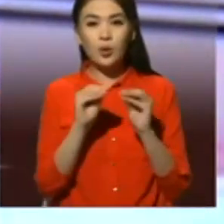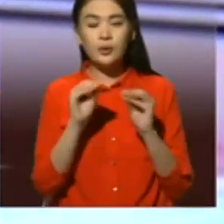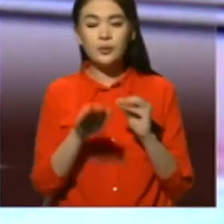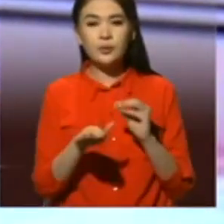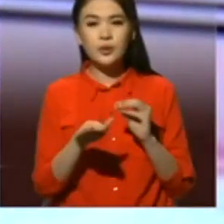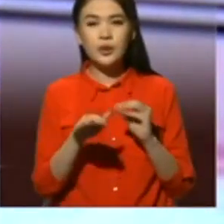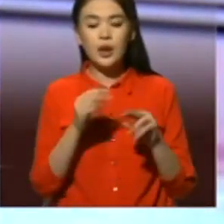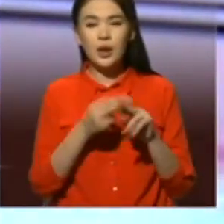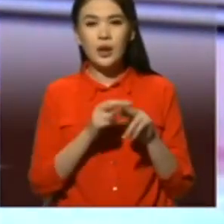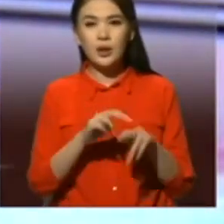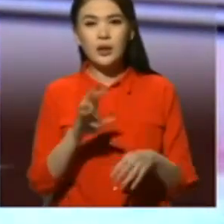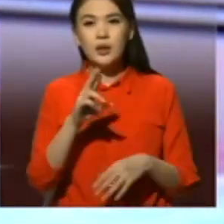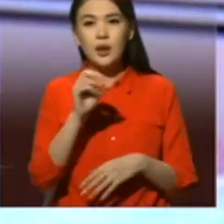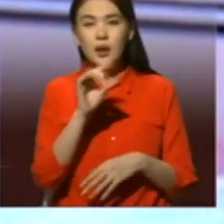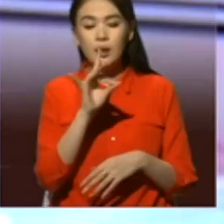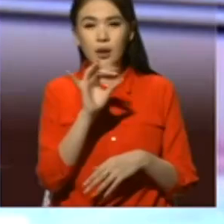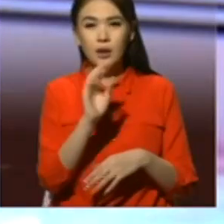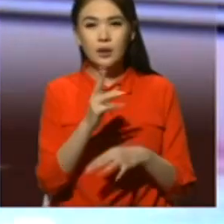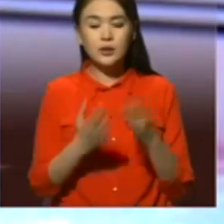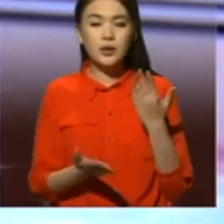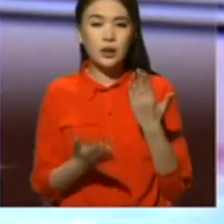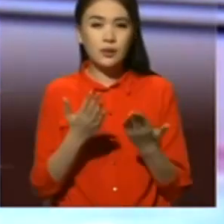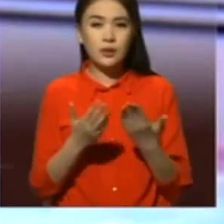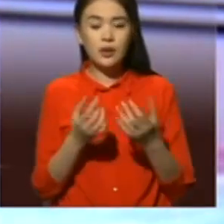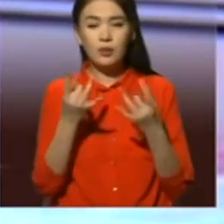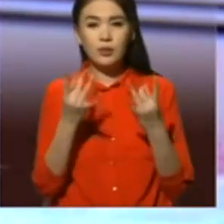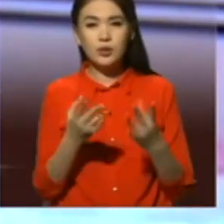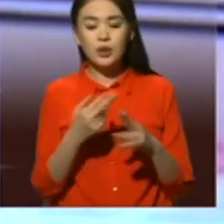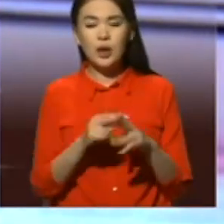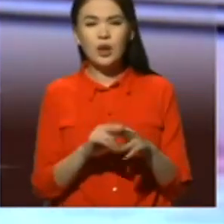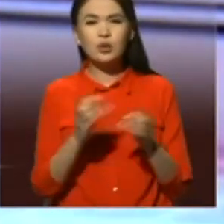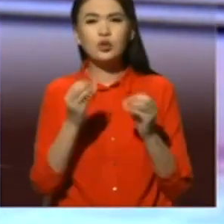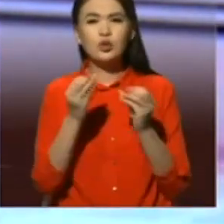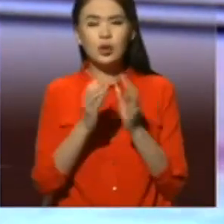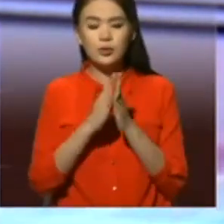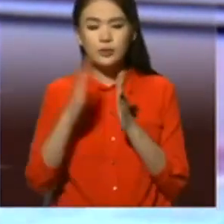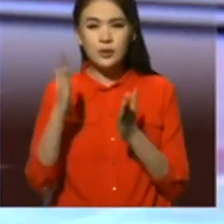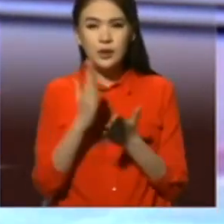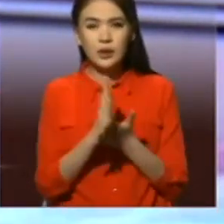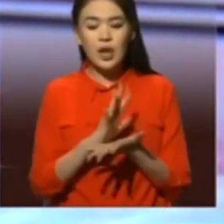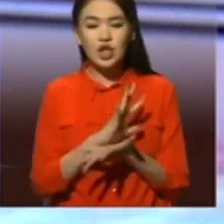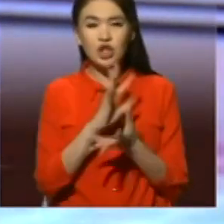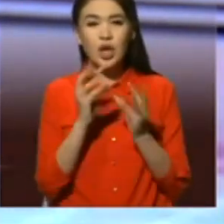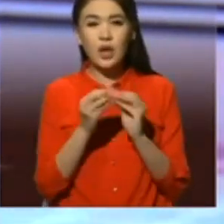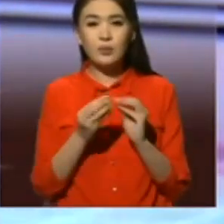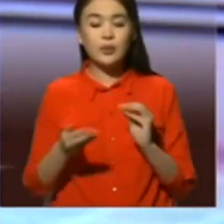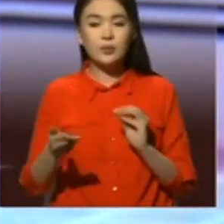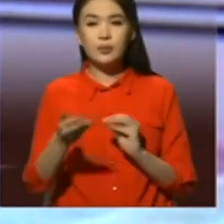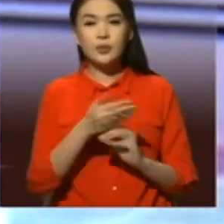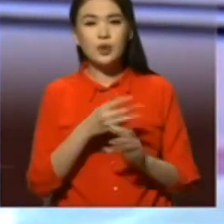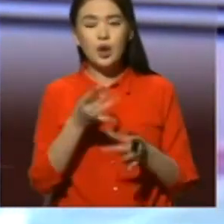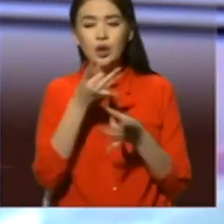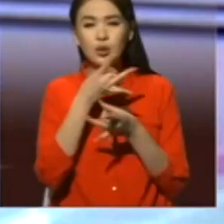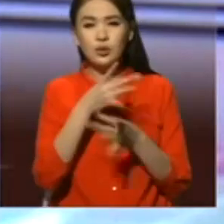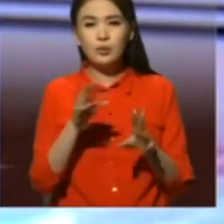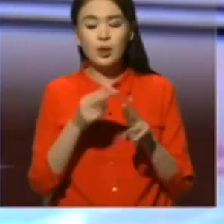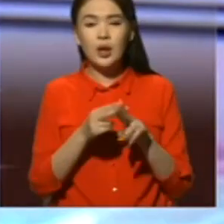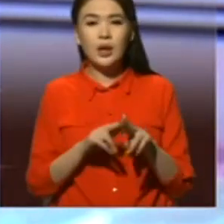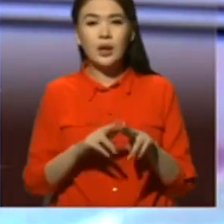қазір нақты дерекші, одан да асып кеткен дүниелер көп. Біз жалпы кез келген жағдайды